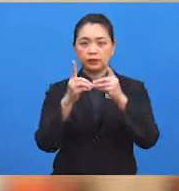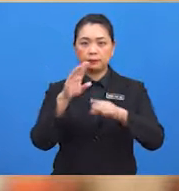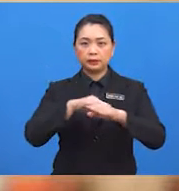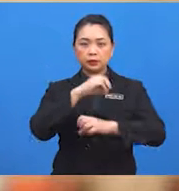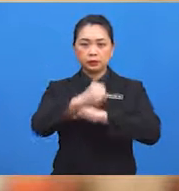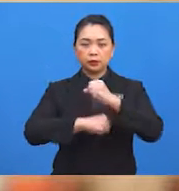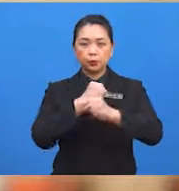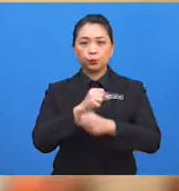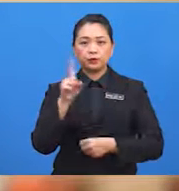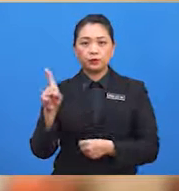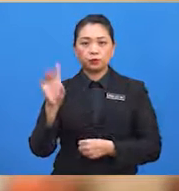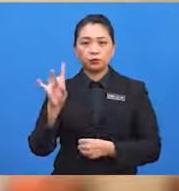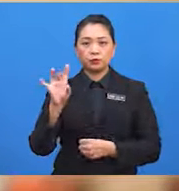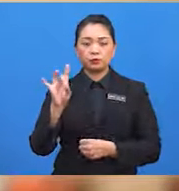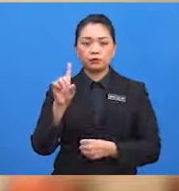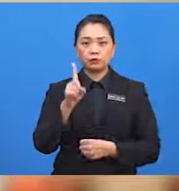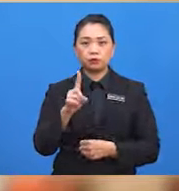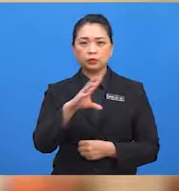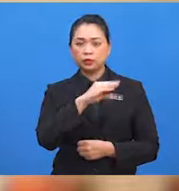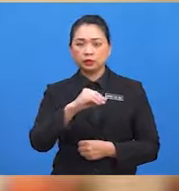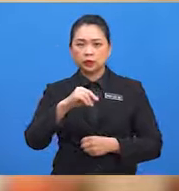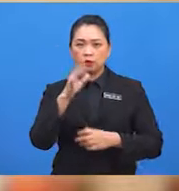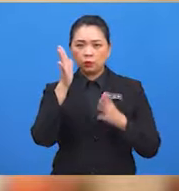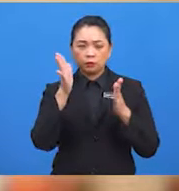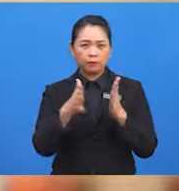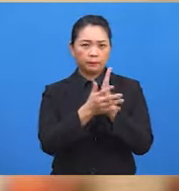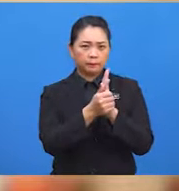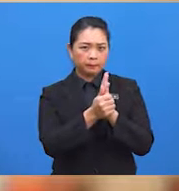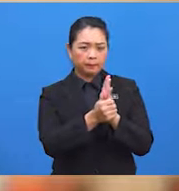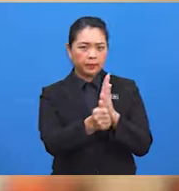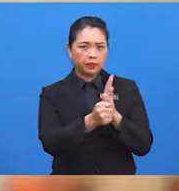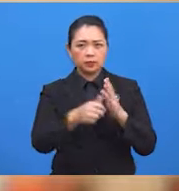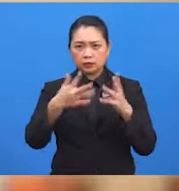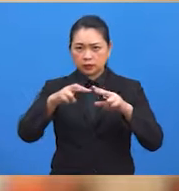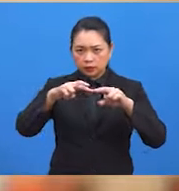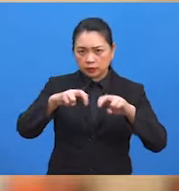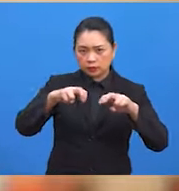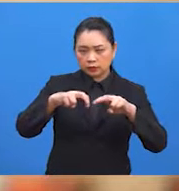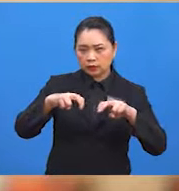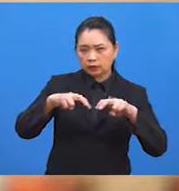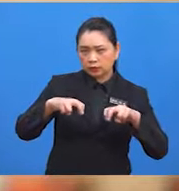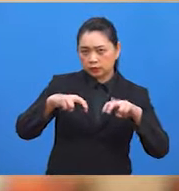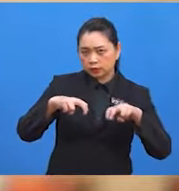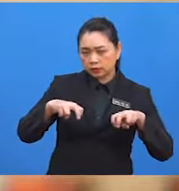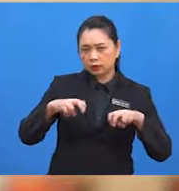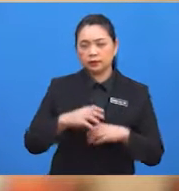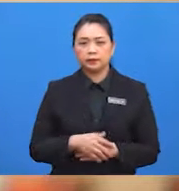1881 dan telah dijalankan kajian oleh pakar arkeologi dan anatomi dari Perancis iaitu Dr.